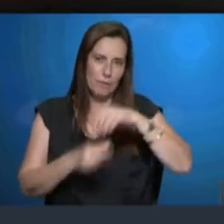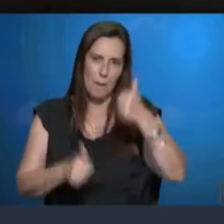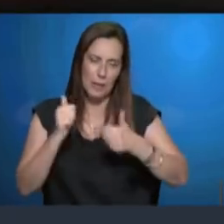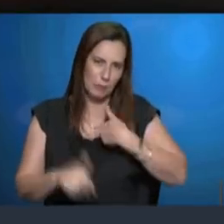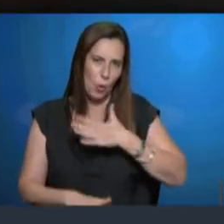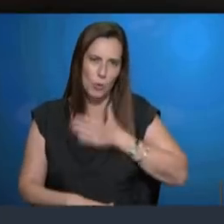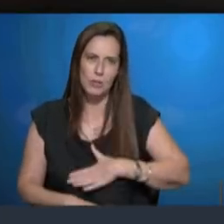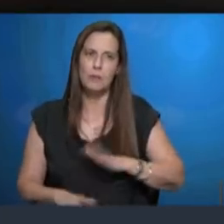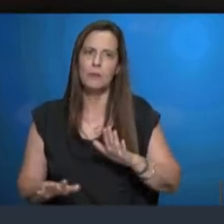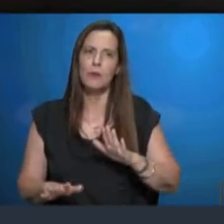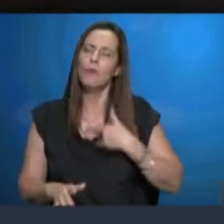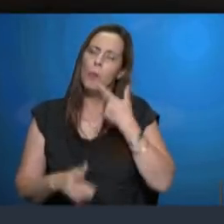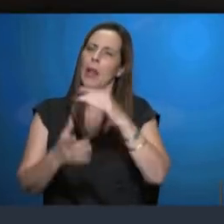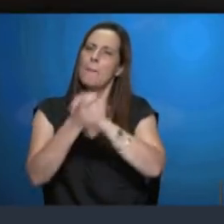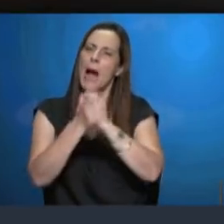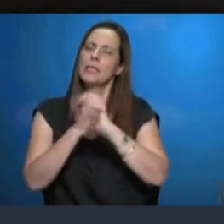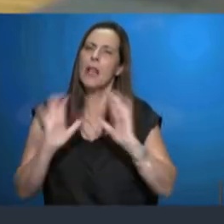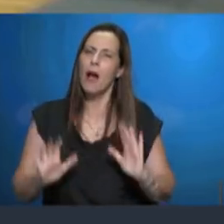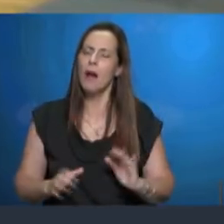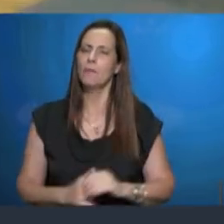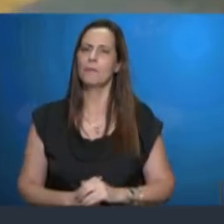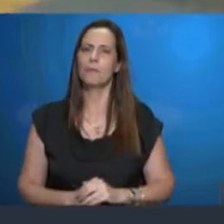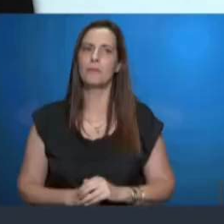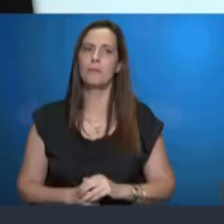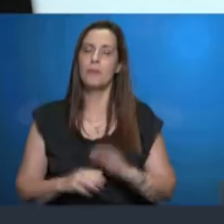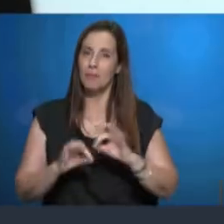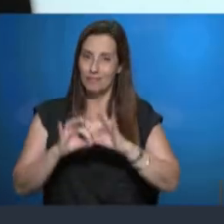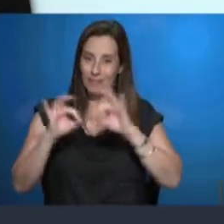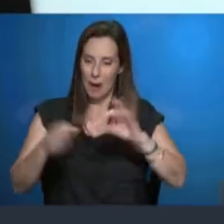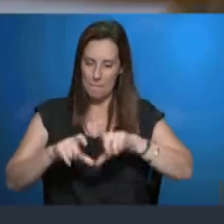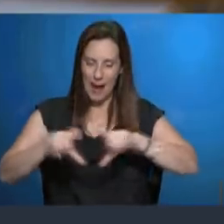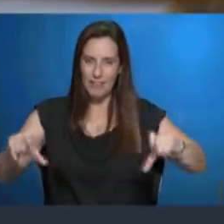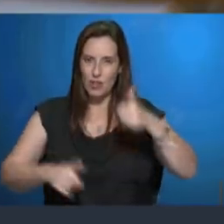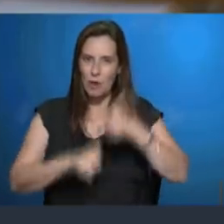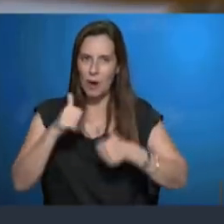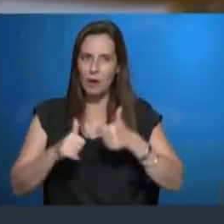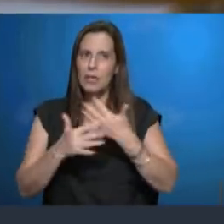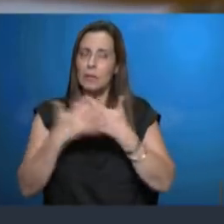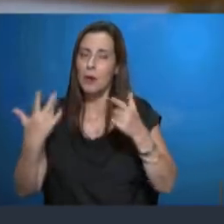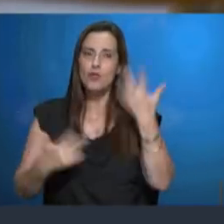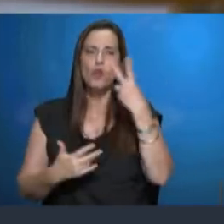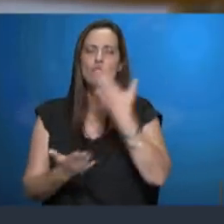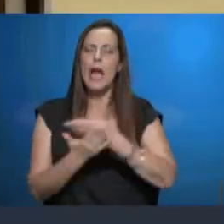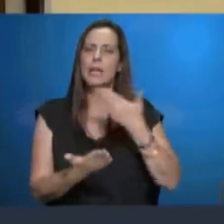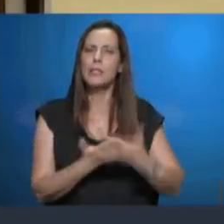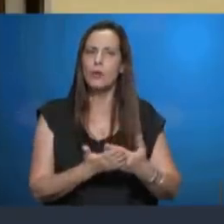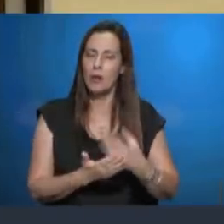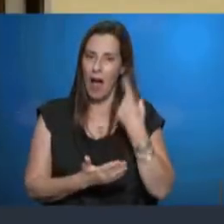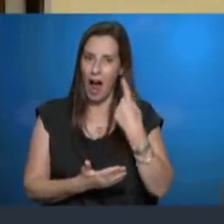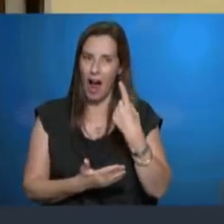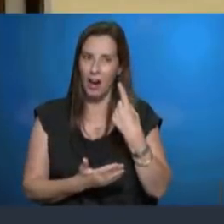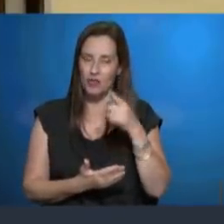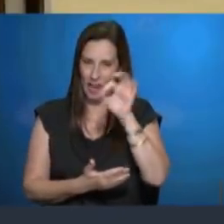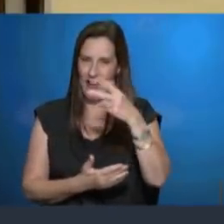בו, ונאחל לנו בהצלחה. במועד פתיחת מעטפות המכרז התברר שהיו שתי הצעות. אחת של